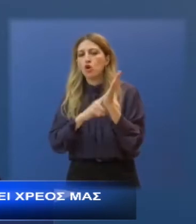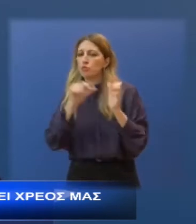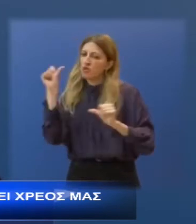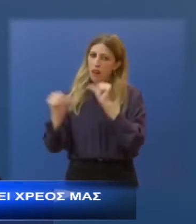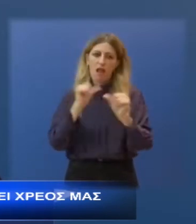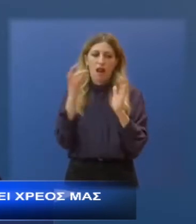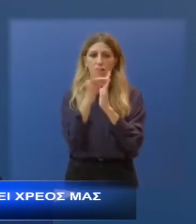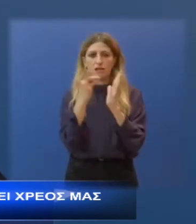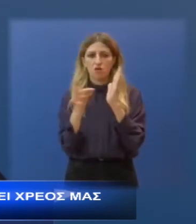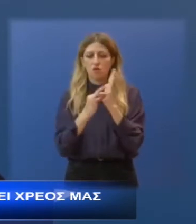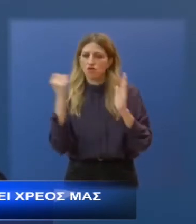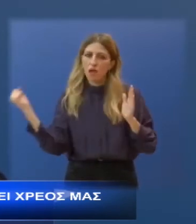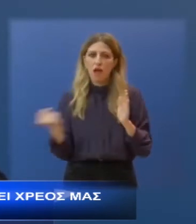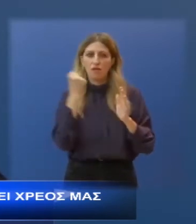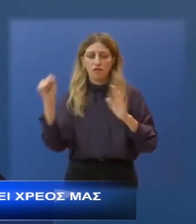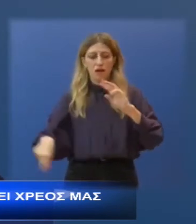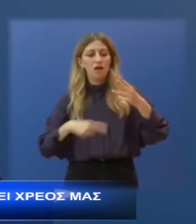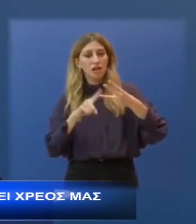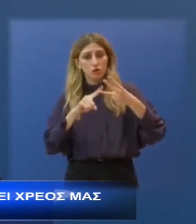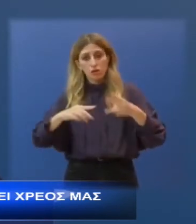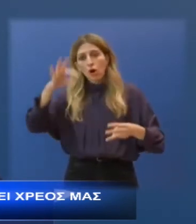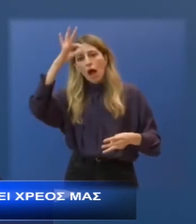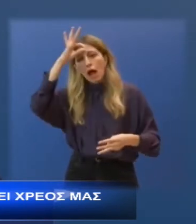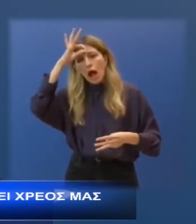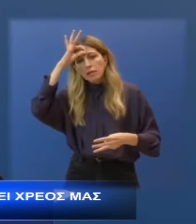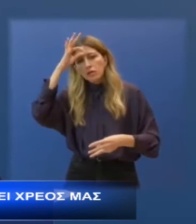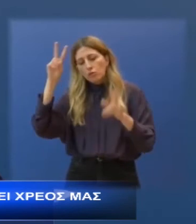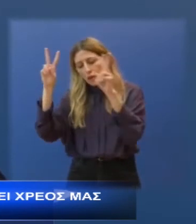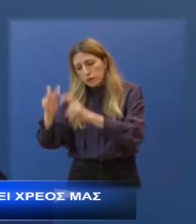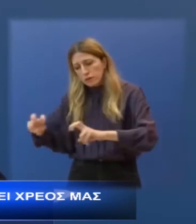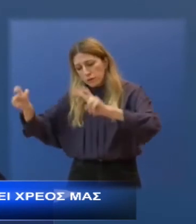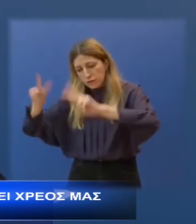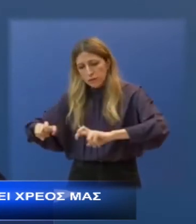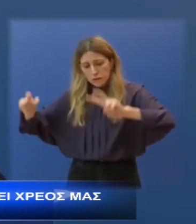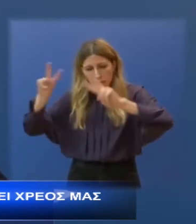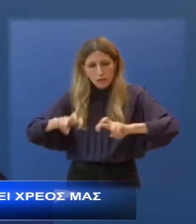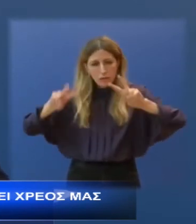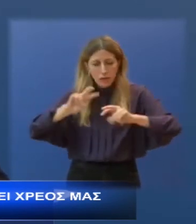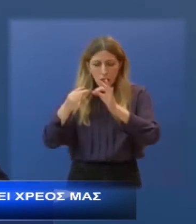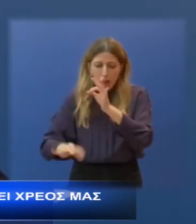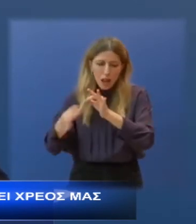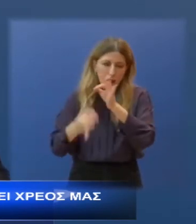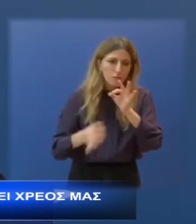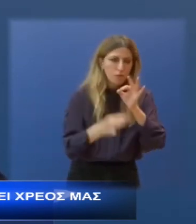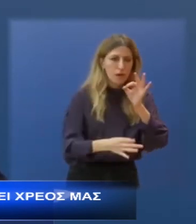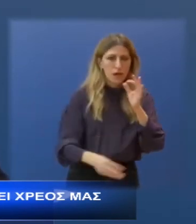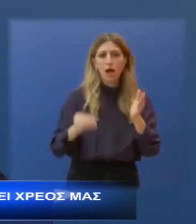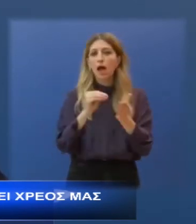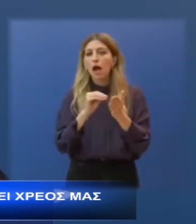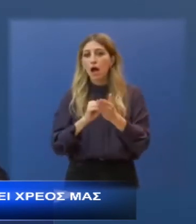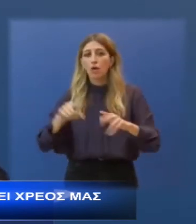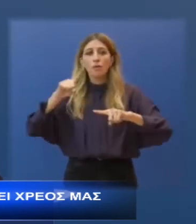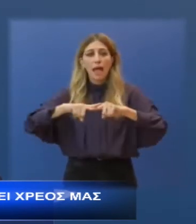στην εντατικοποίηση των ελέγχων από την πλευρά της ελληνικής αστυνομίας. Παράλληλα, αλλαγές θα γίνουν και στον τρόπο διοίκησης της Ελληνικής